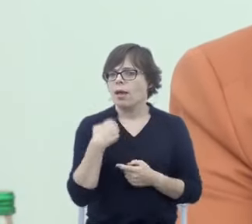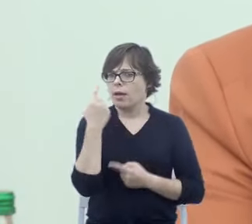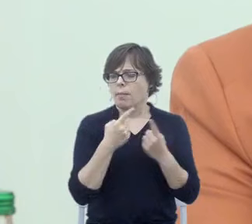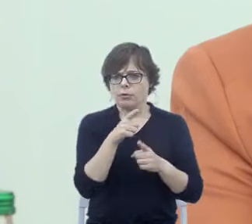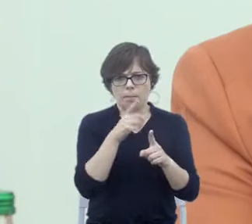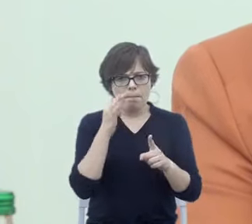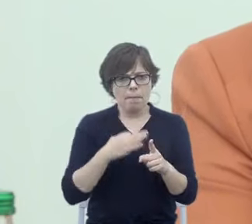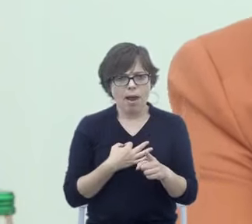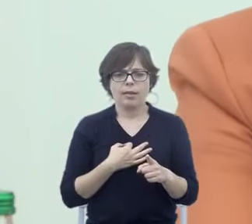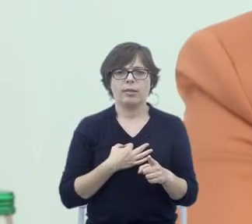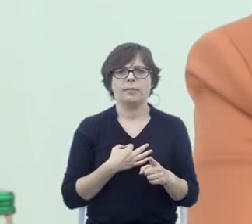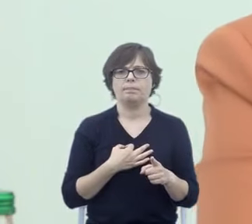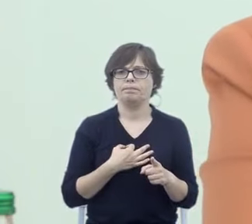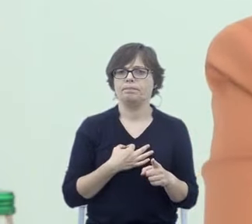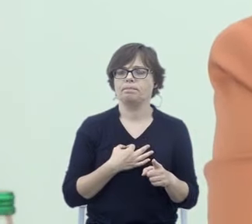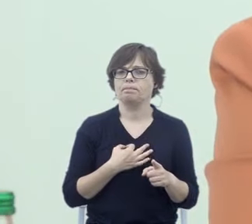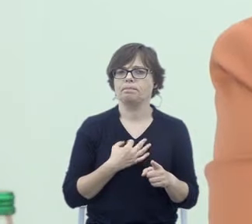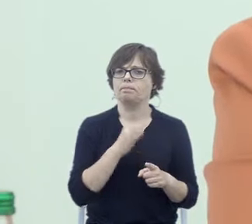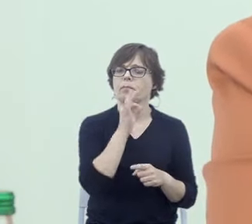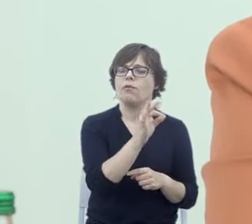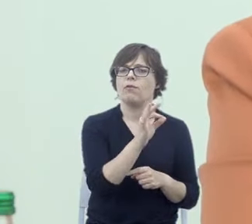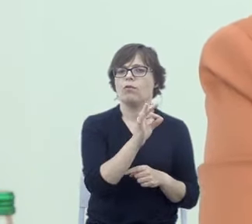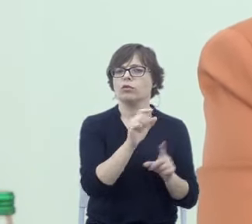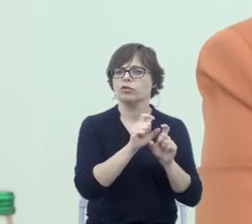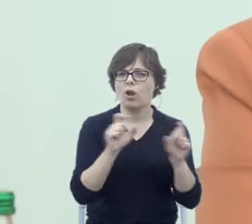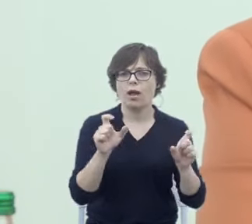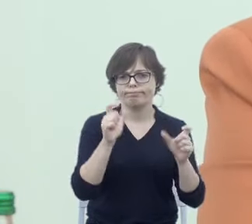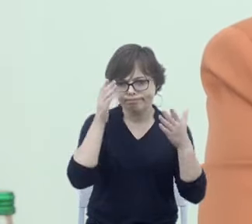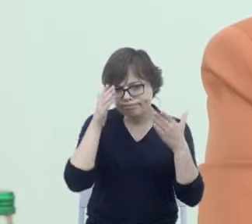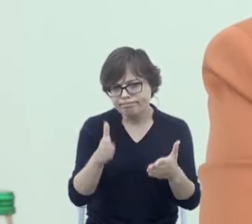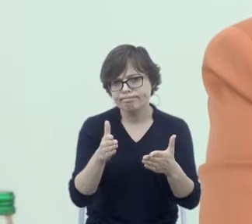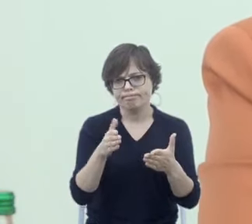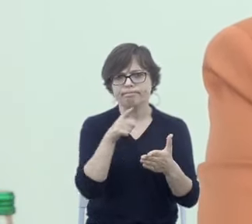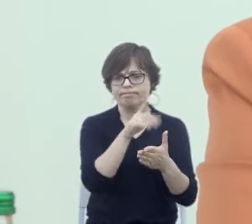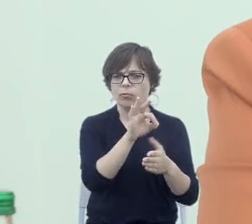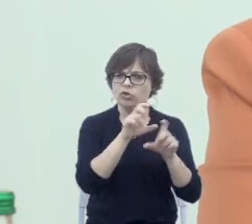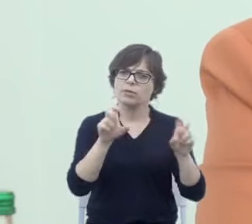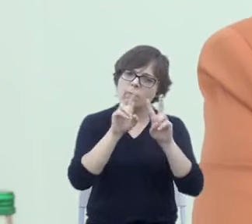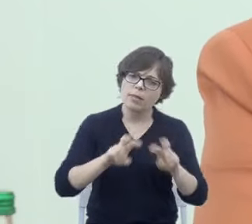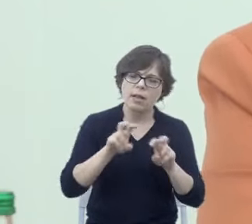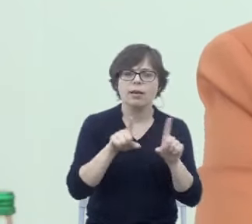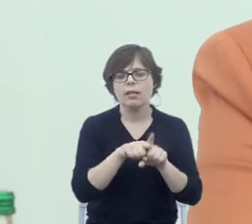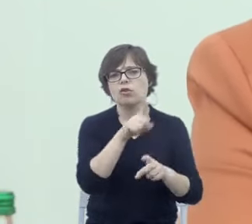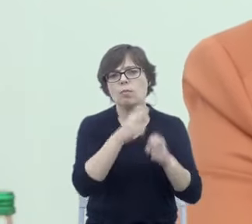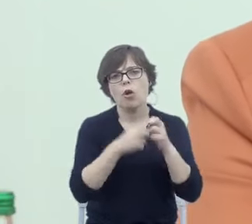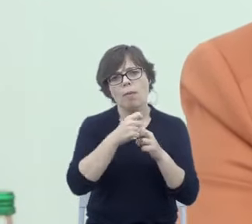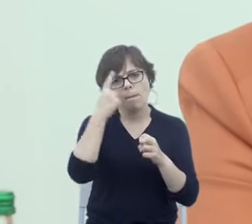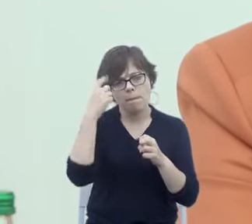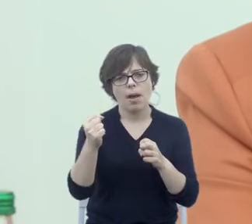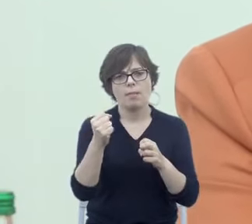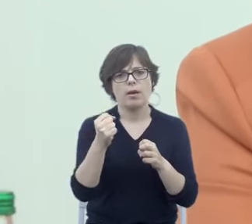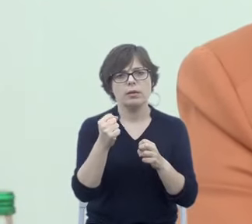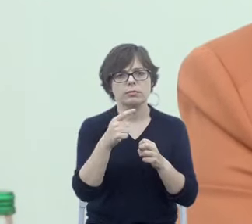pani jakby poświęcając swój czas badawczy i też tą problematykę pamięci z punktu